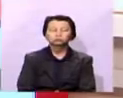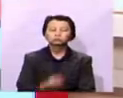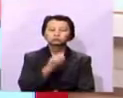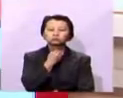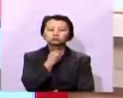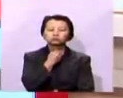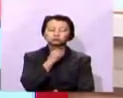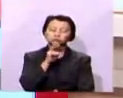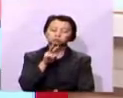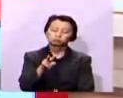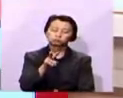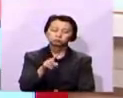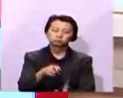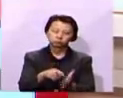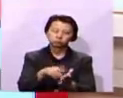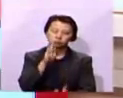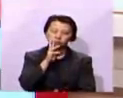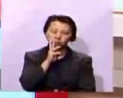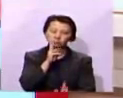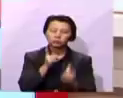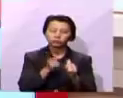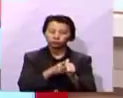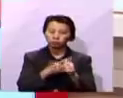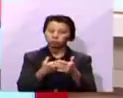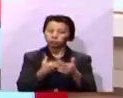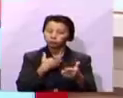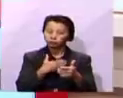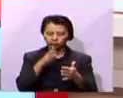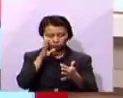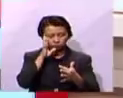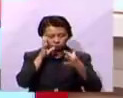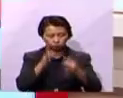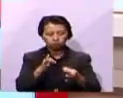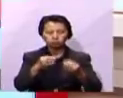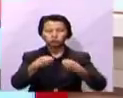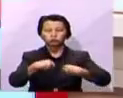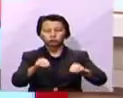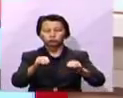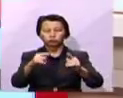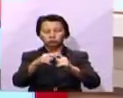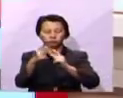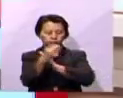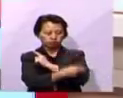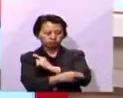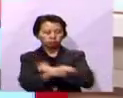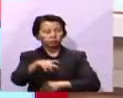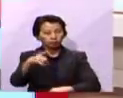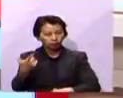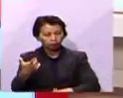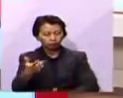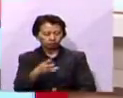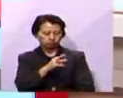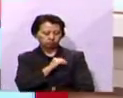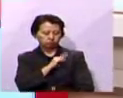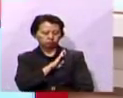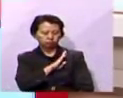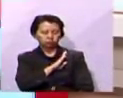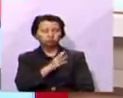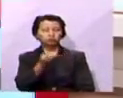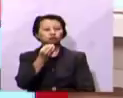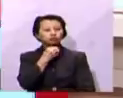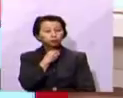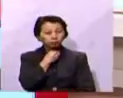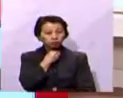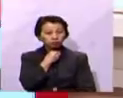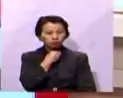Perak akan melihat keperluan air di negeri itu terlebih dahulu sebelum membuat keputusan menjualnya kepada negeri lain. Menurut Menteri Besar Perak, Datuk Seri